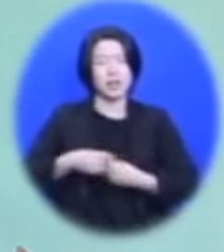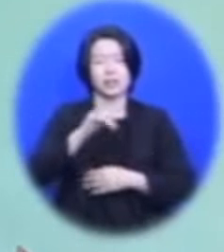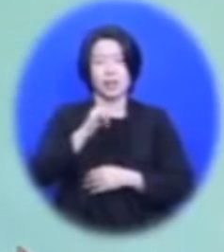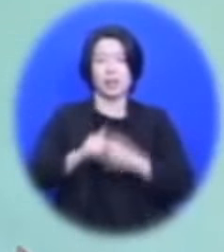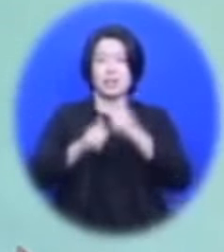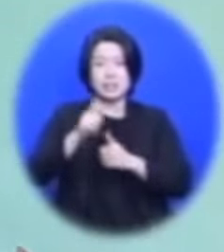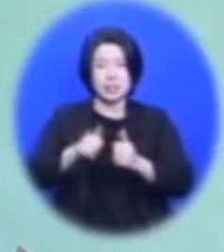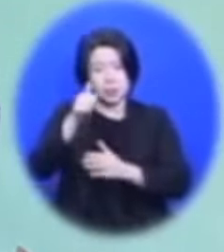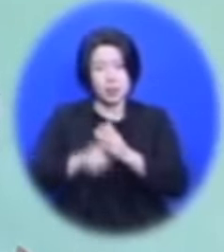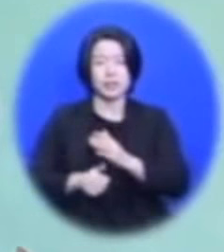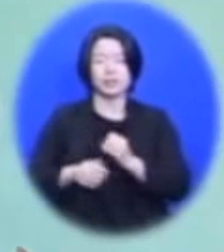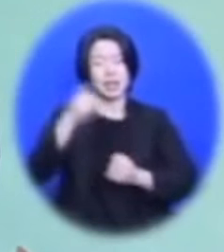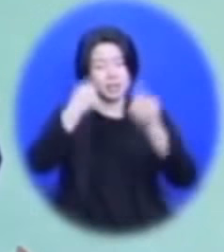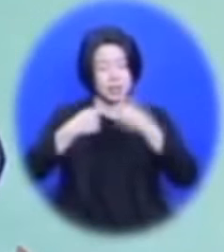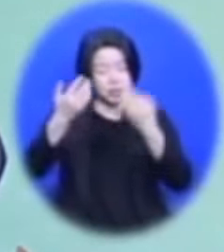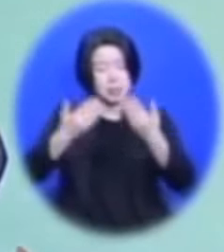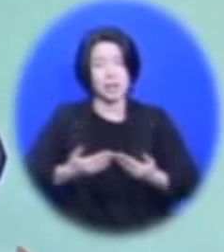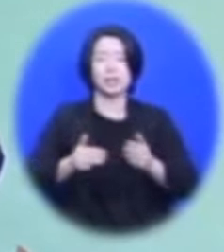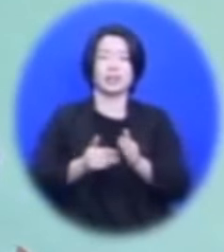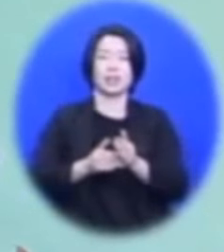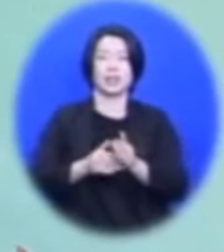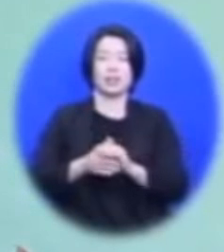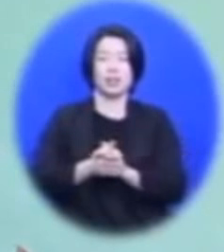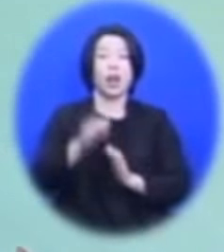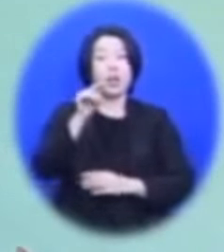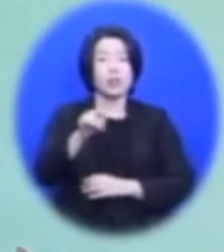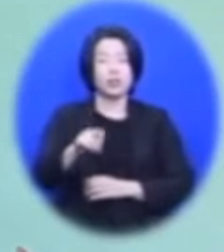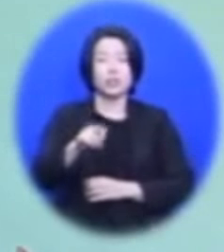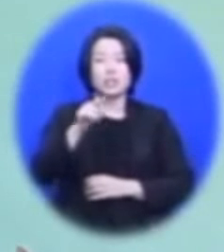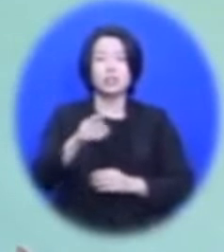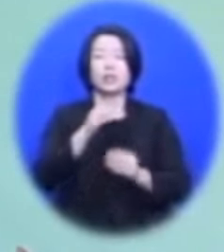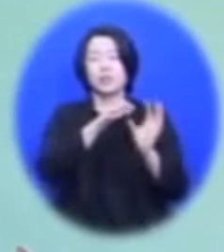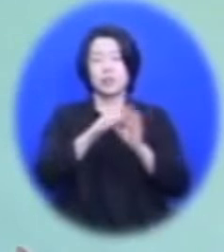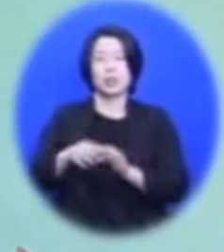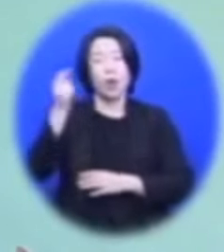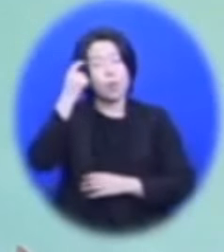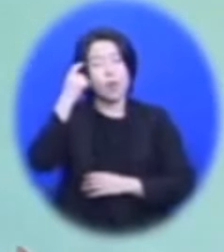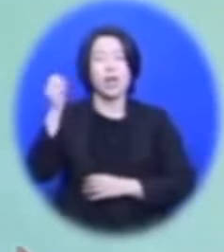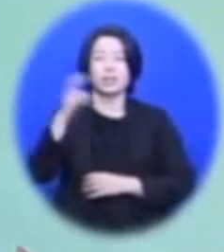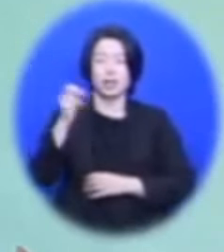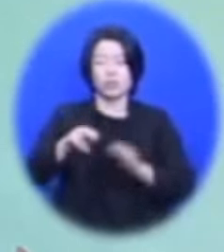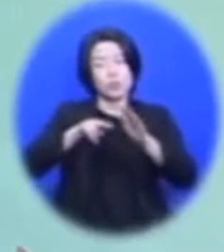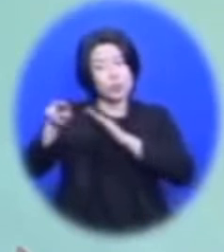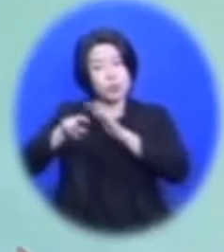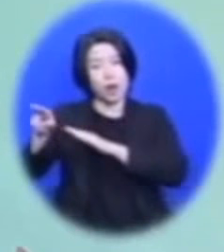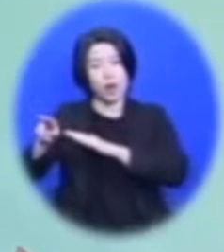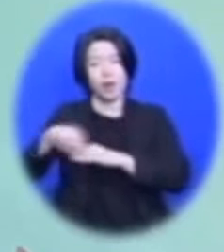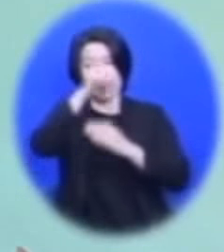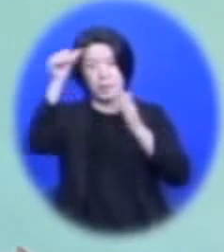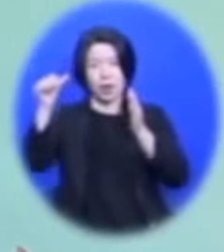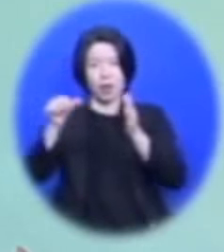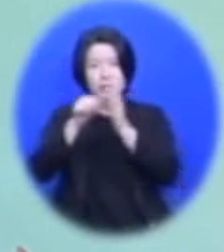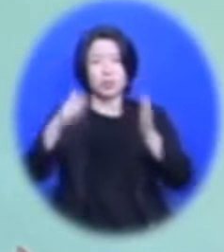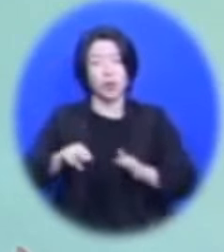시험 들었다, 상처받았다. 너는 그러면서 왜 자꾸 도망만 다니려고 하냐. 너 평생 도망만